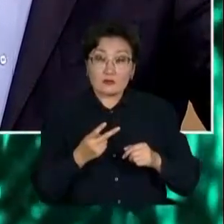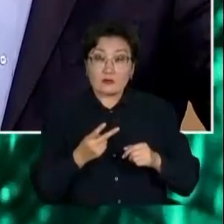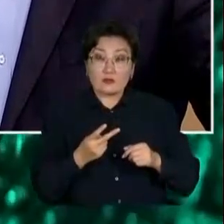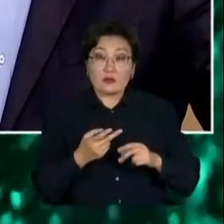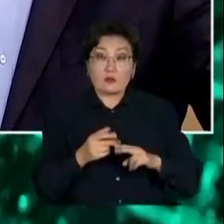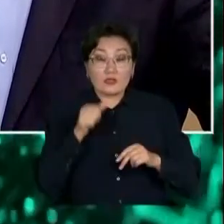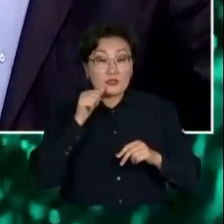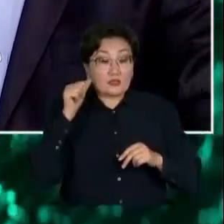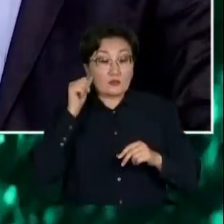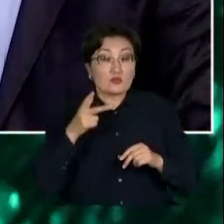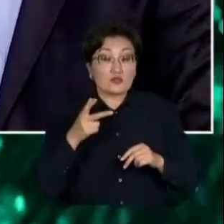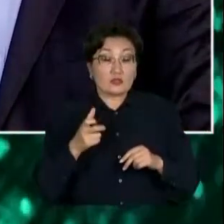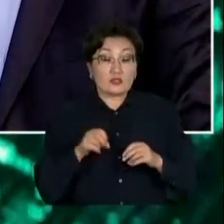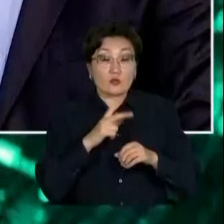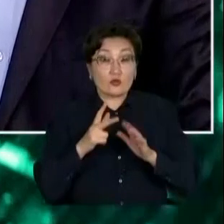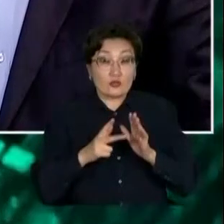болсақ, былтыр